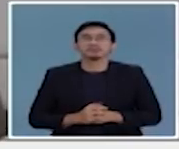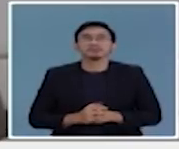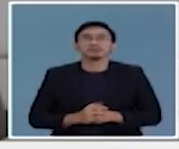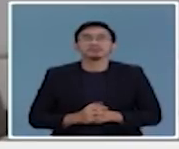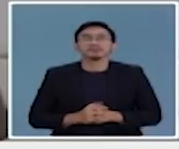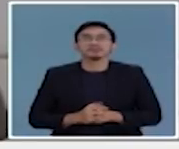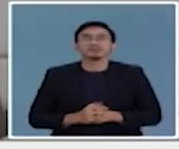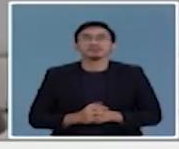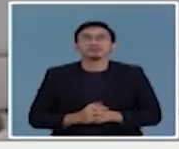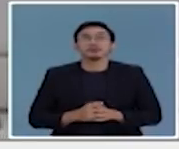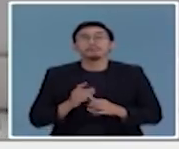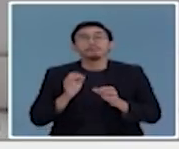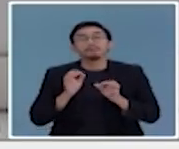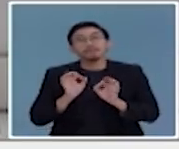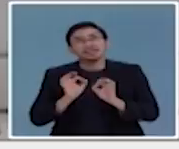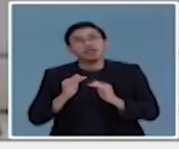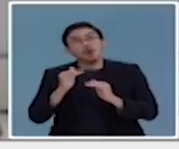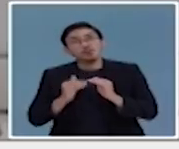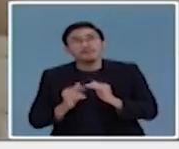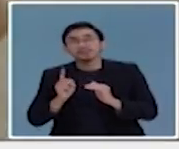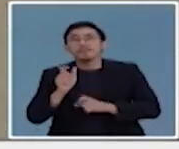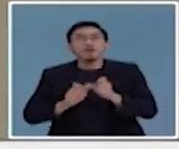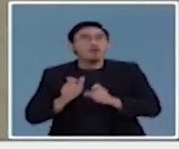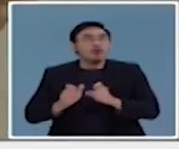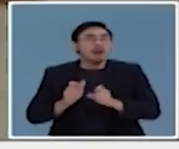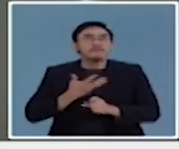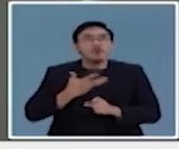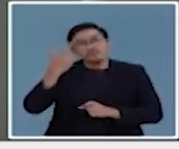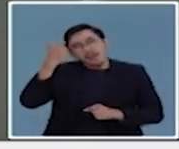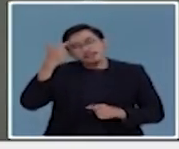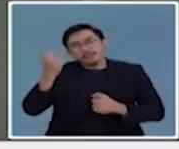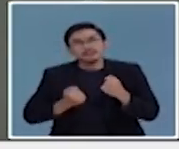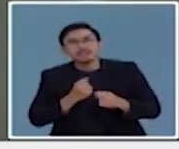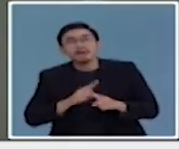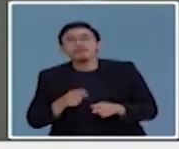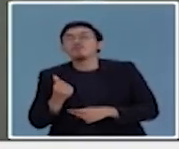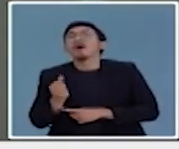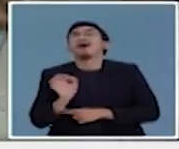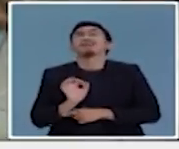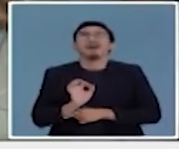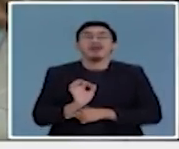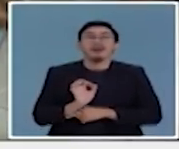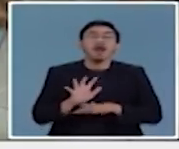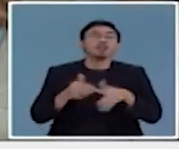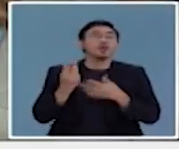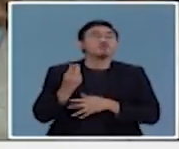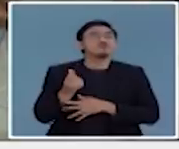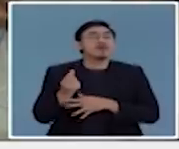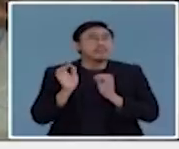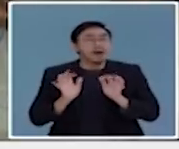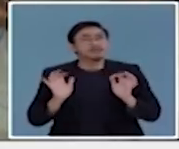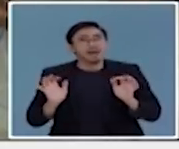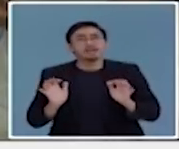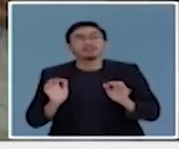ingin belajar tapi kekurangan kendala biaya, ada yang orang banyak biayanya tapi nggak mau belajarnya gitu. Mm-hmm. Jadi ya semoga